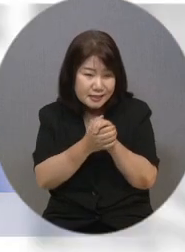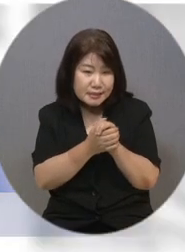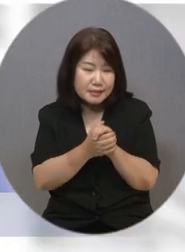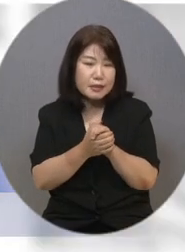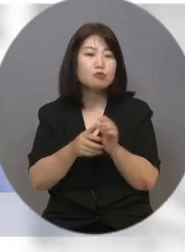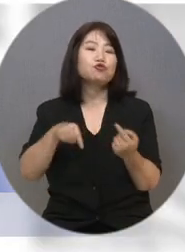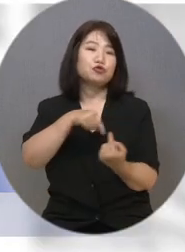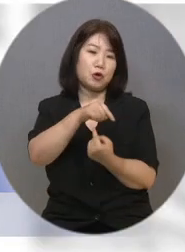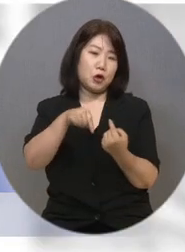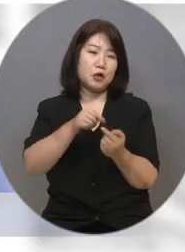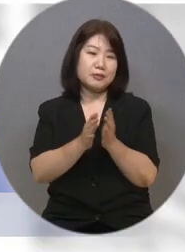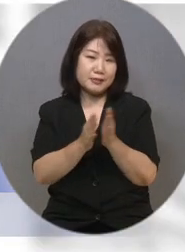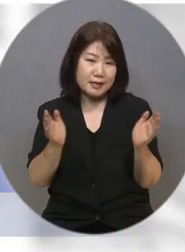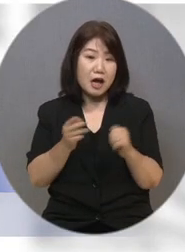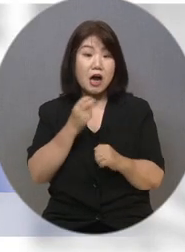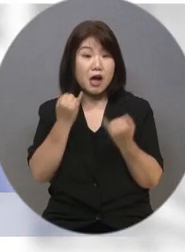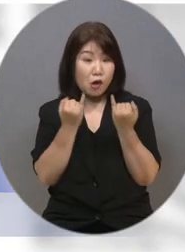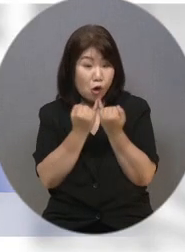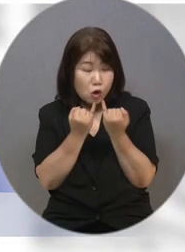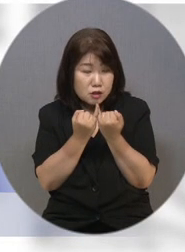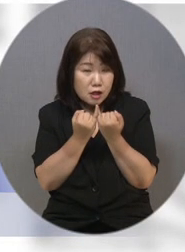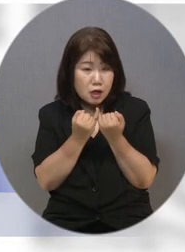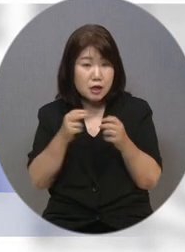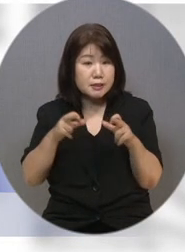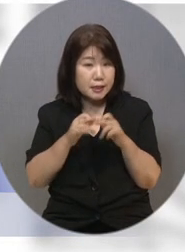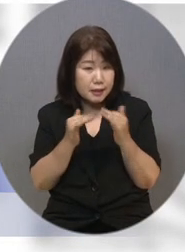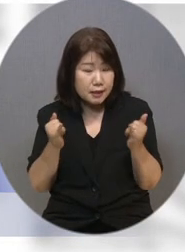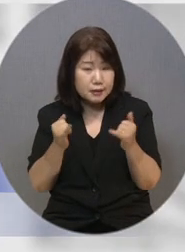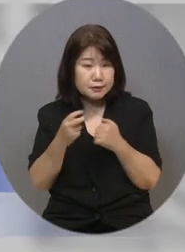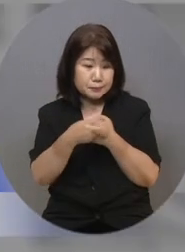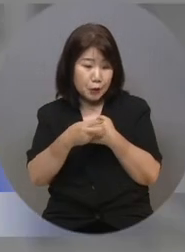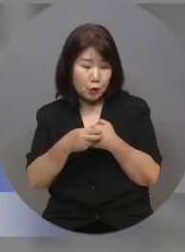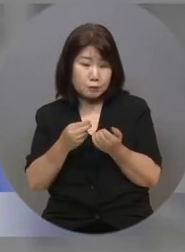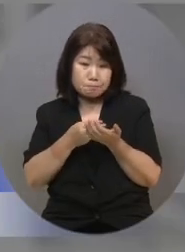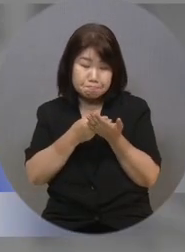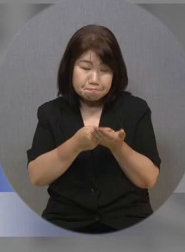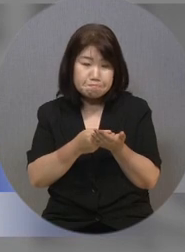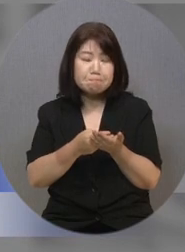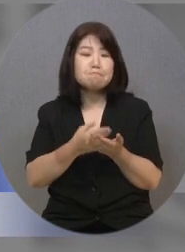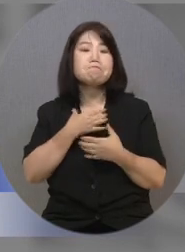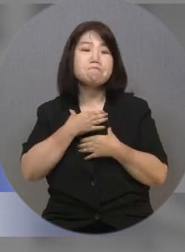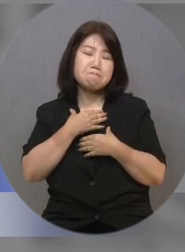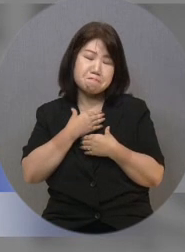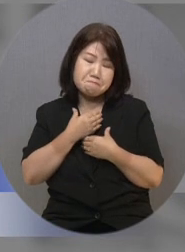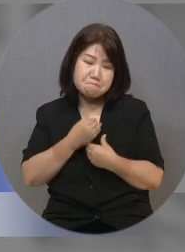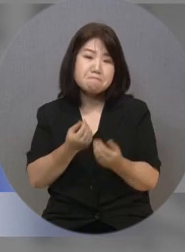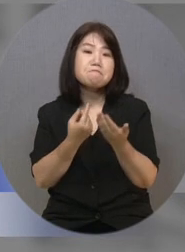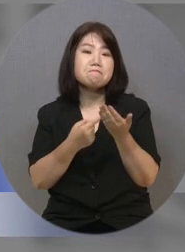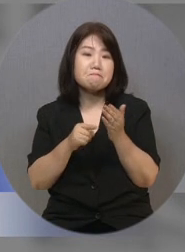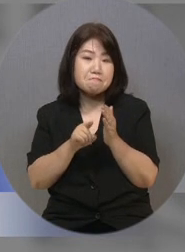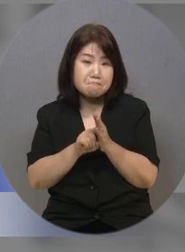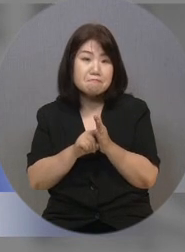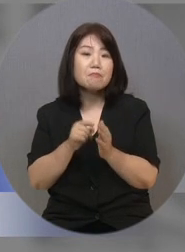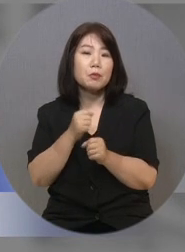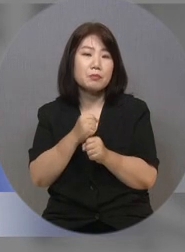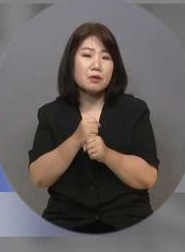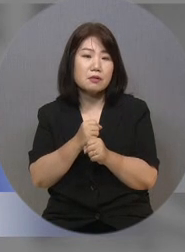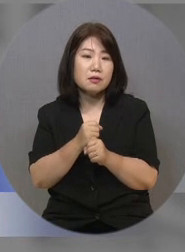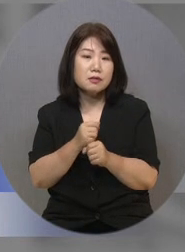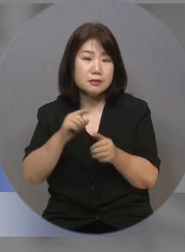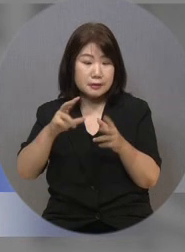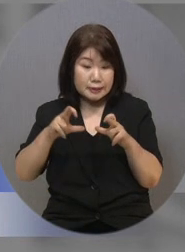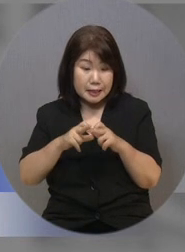있습니다 여성장애인이 불편없이 의료 서비스를 받을 수 있는 환경이 마련된 건데요 장애